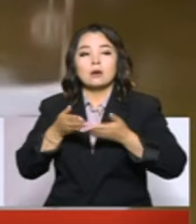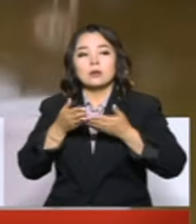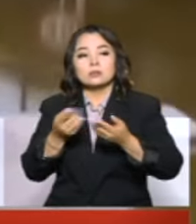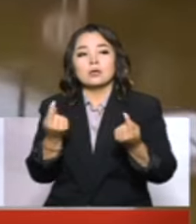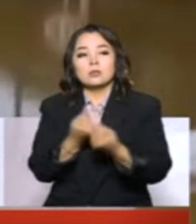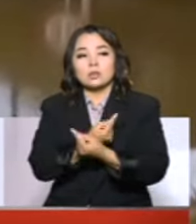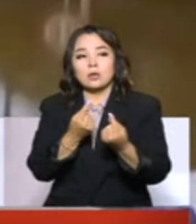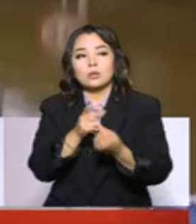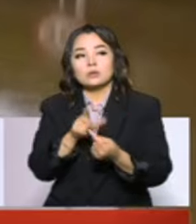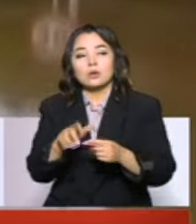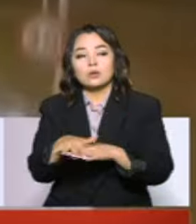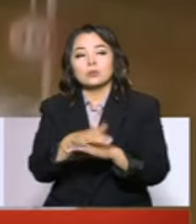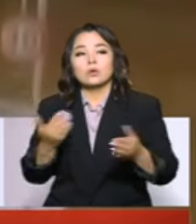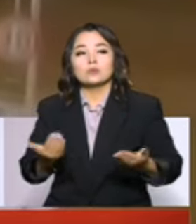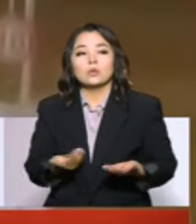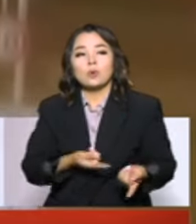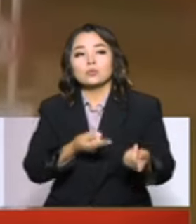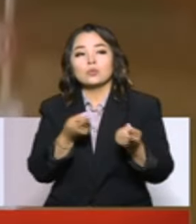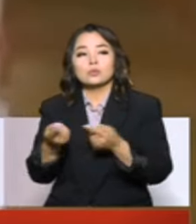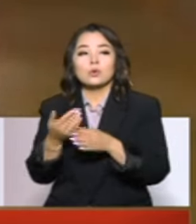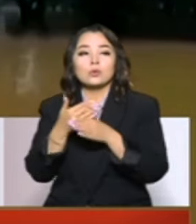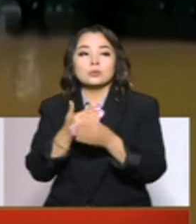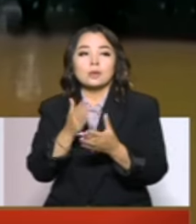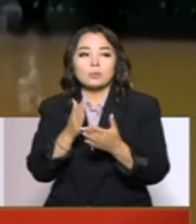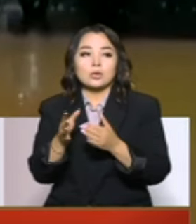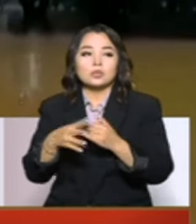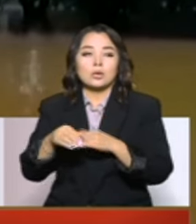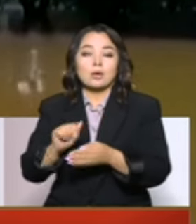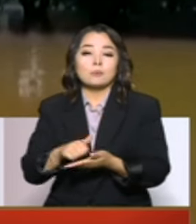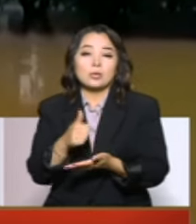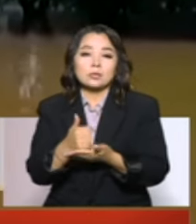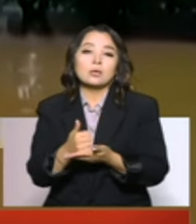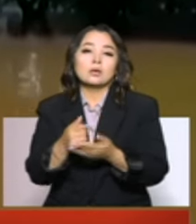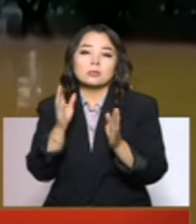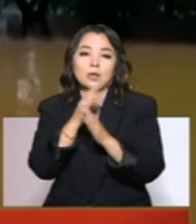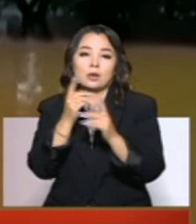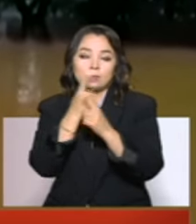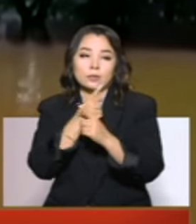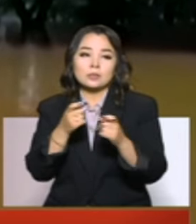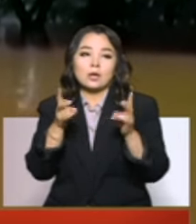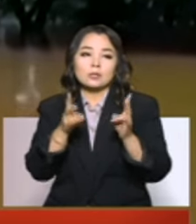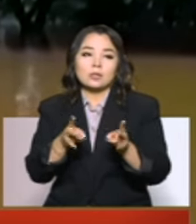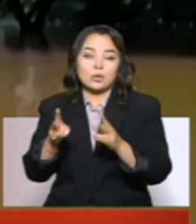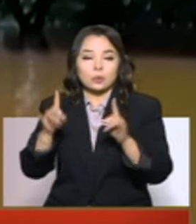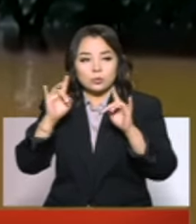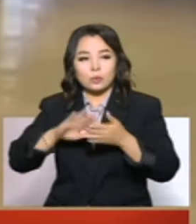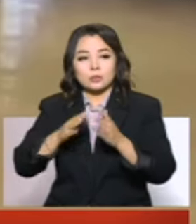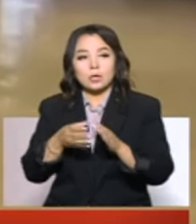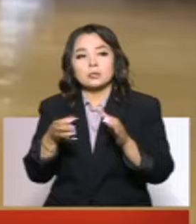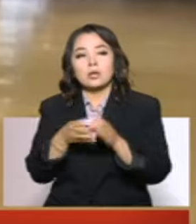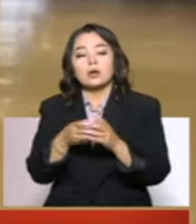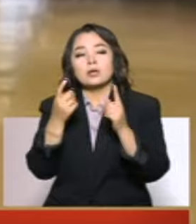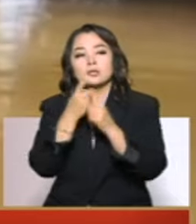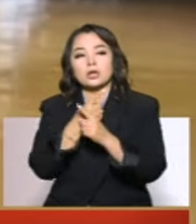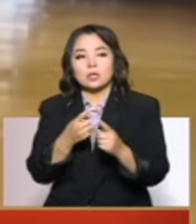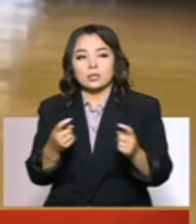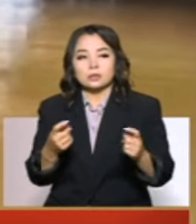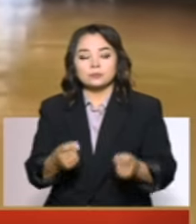барып тұрғындарды көшіруге көмектесіп жатыр. Жергілікті билік болса, табиғи апатпен күрес жөніндегі төтенше жоспар жариялады.